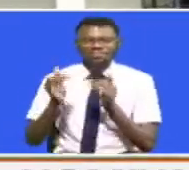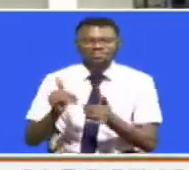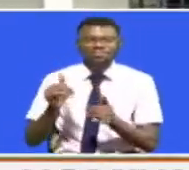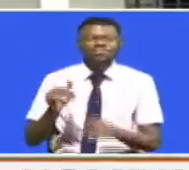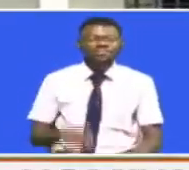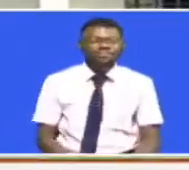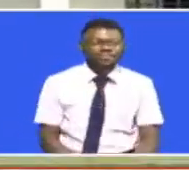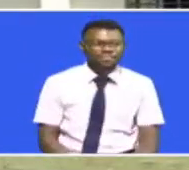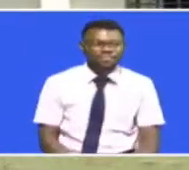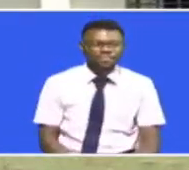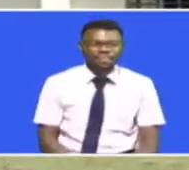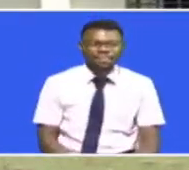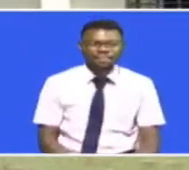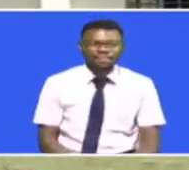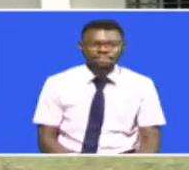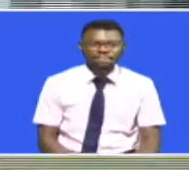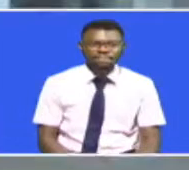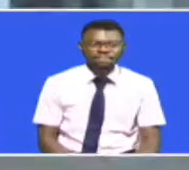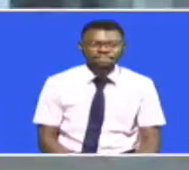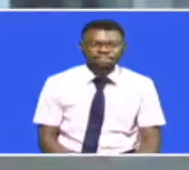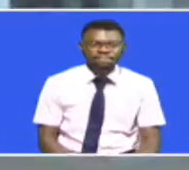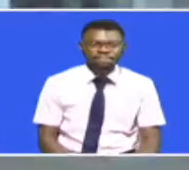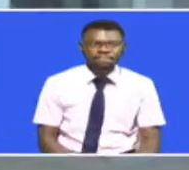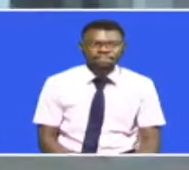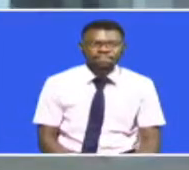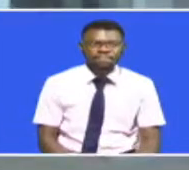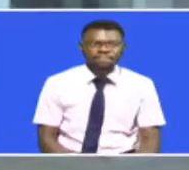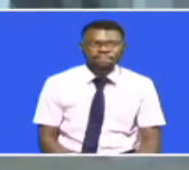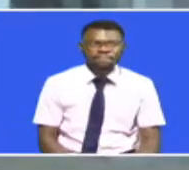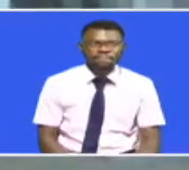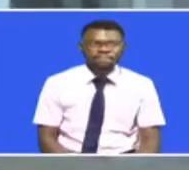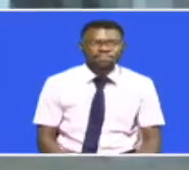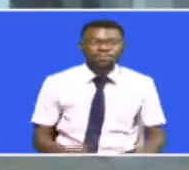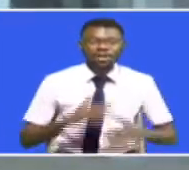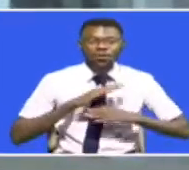KTN News Siaya. Na ni